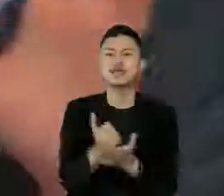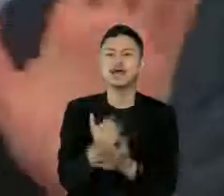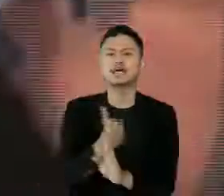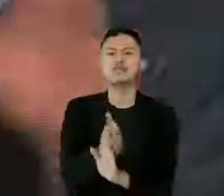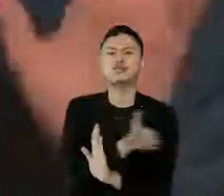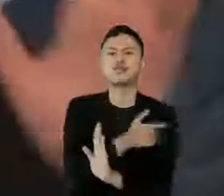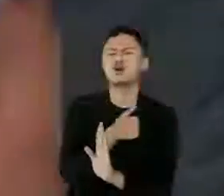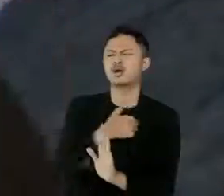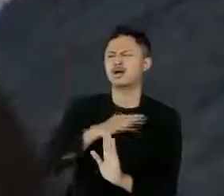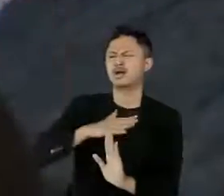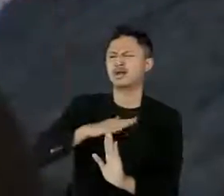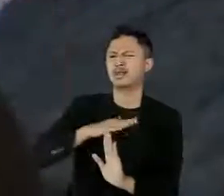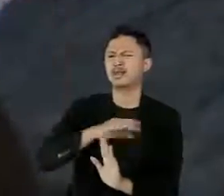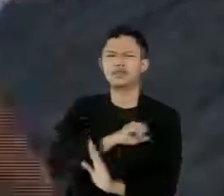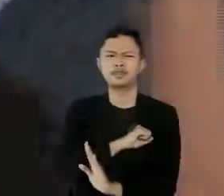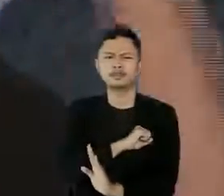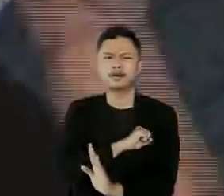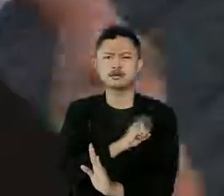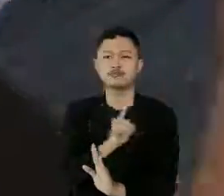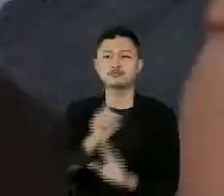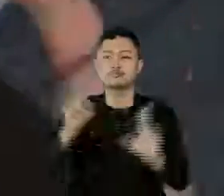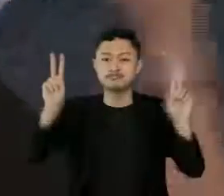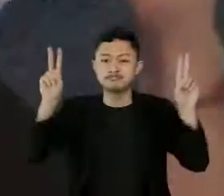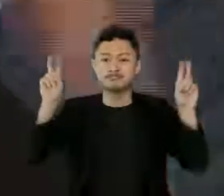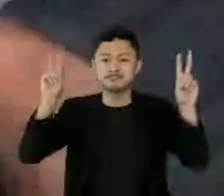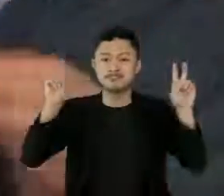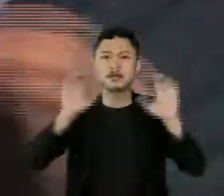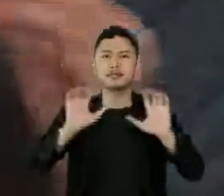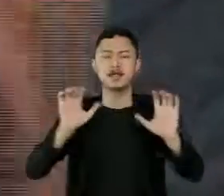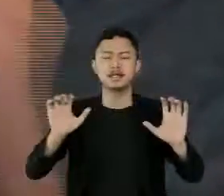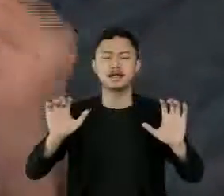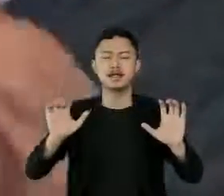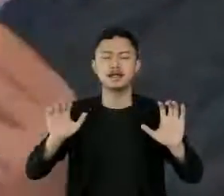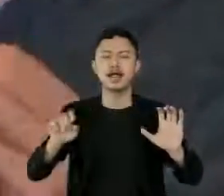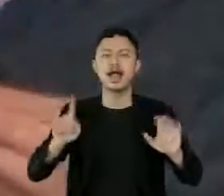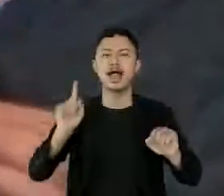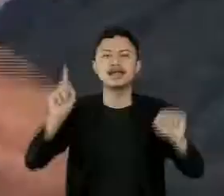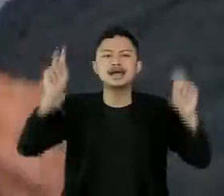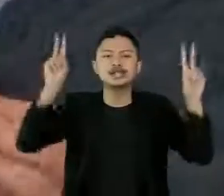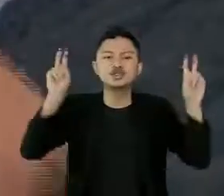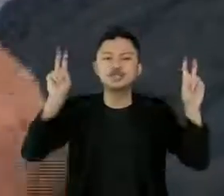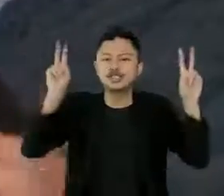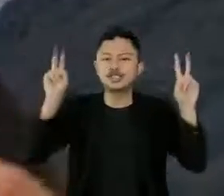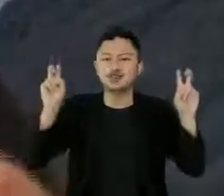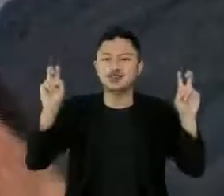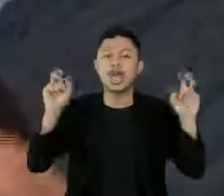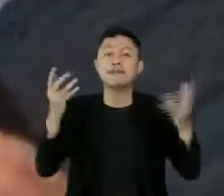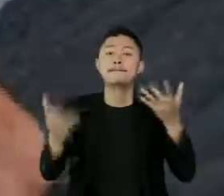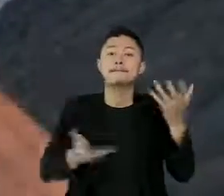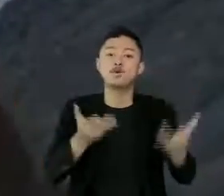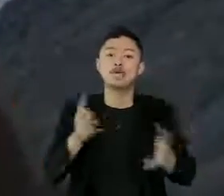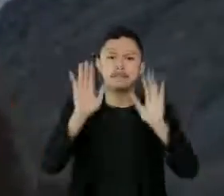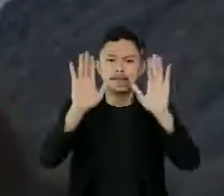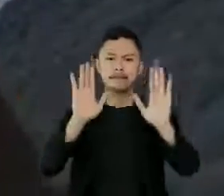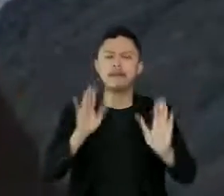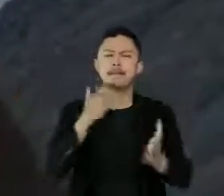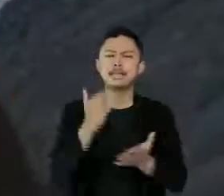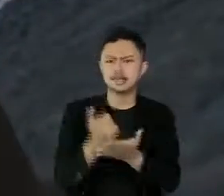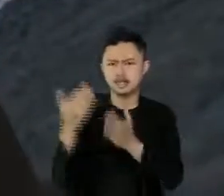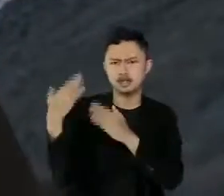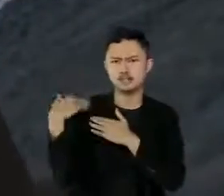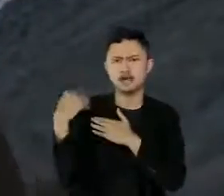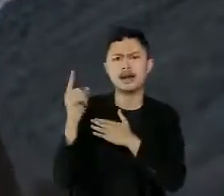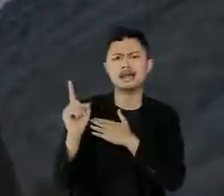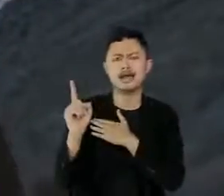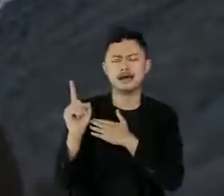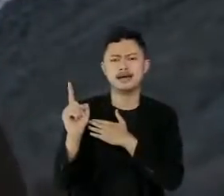aduh ini apa sih gitu loh. Karena banyak sekali isu-isu kesana sini. Nah, isu inilah yang memang media juga satu peran penting. Mungkin ya kalau Mas Roy